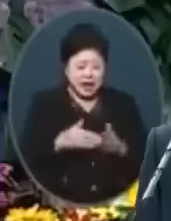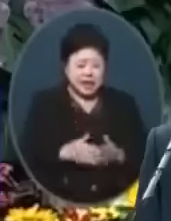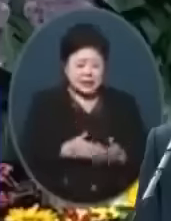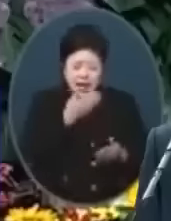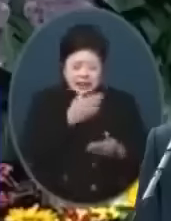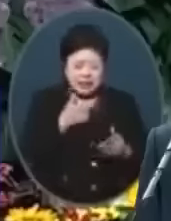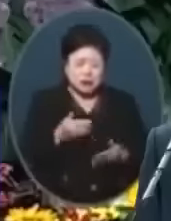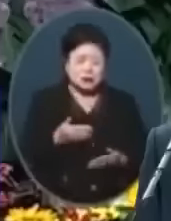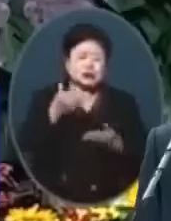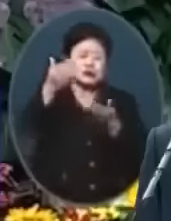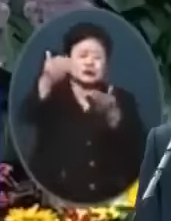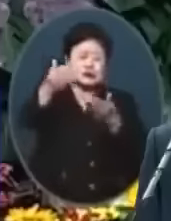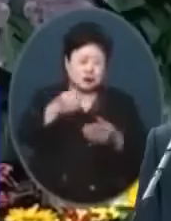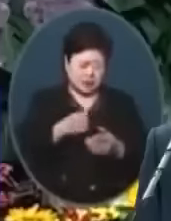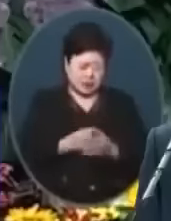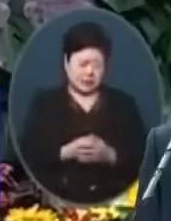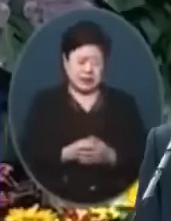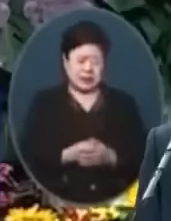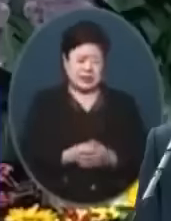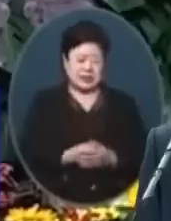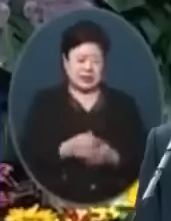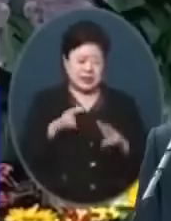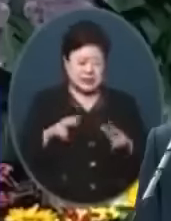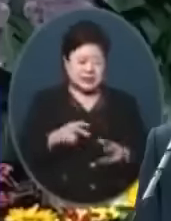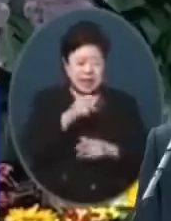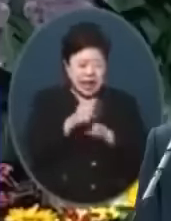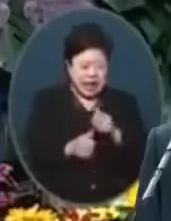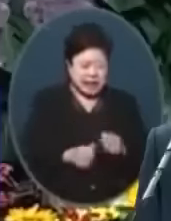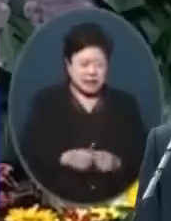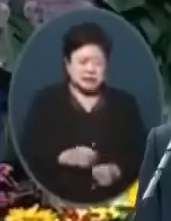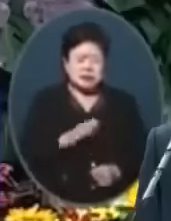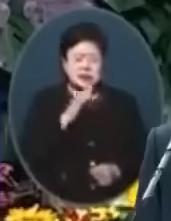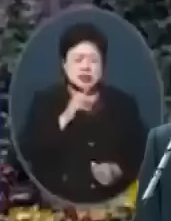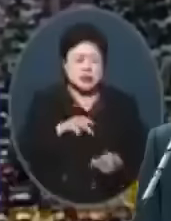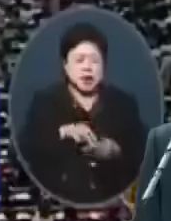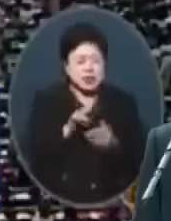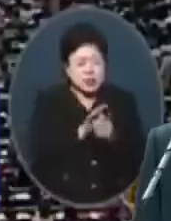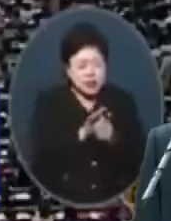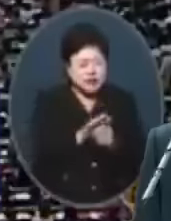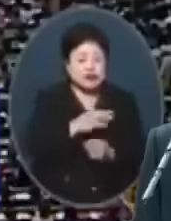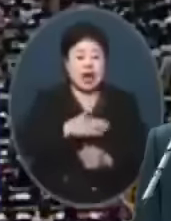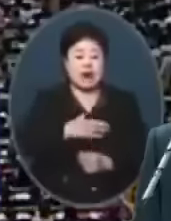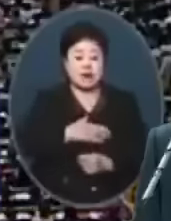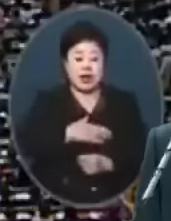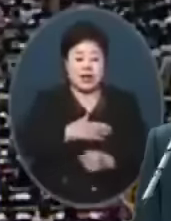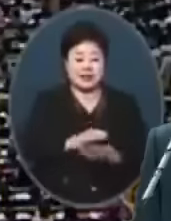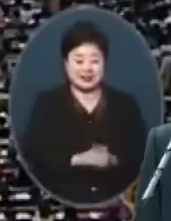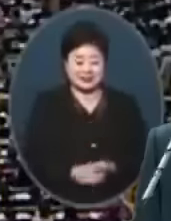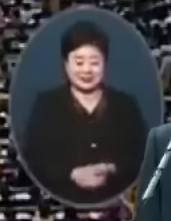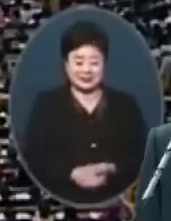내게 아끼지 아니하였으니 내가 이제야 내가 하나님을 경외한 줄을 아노라.